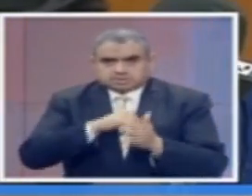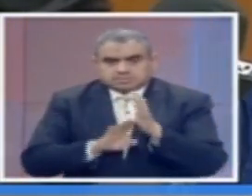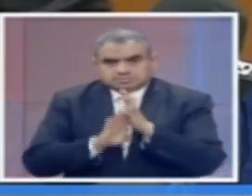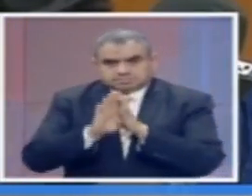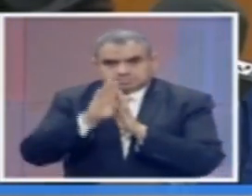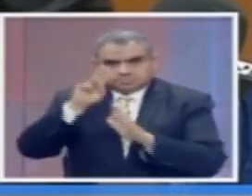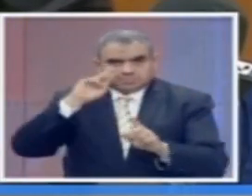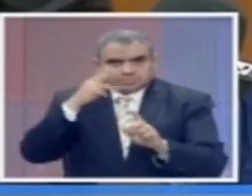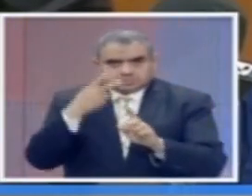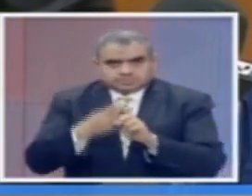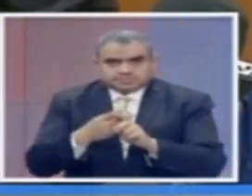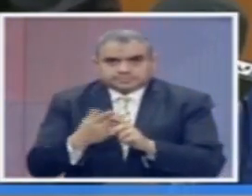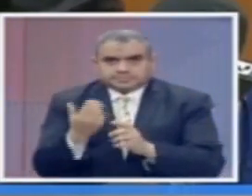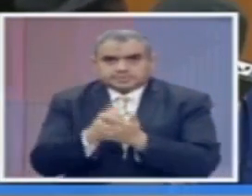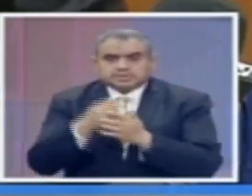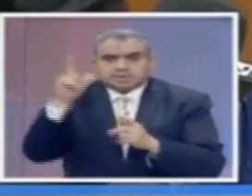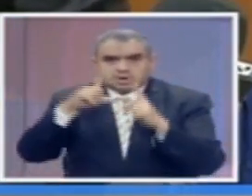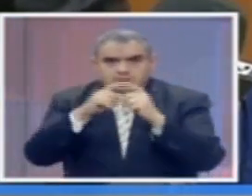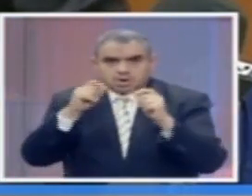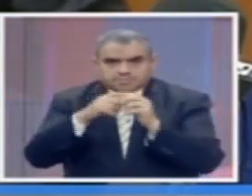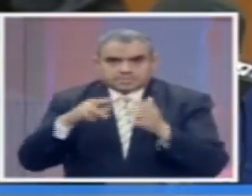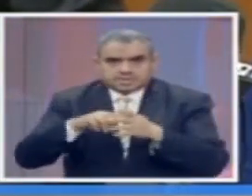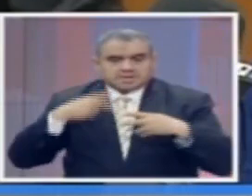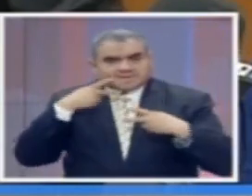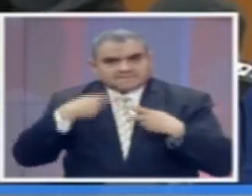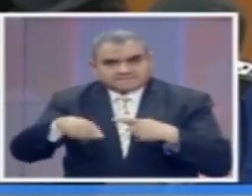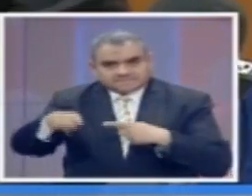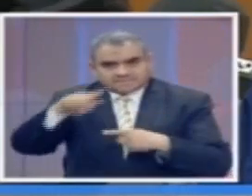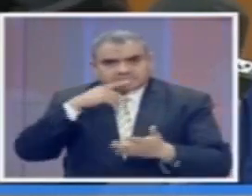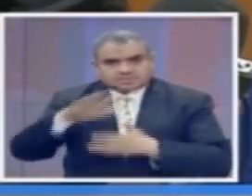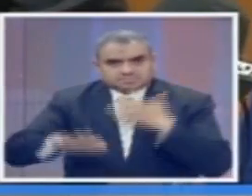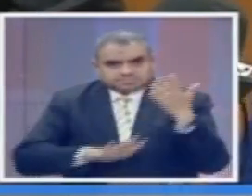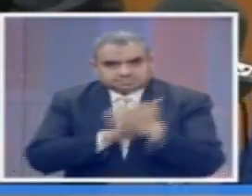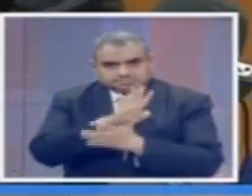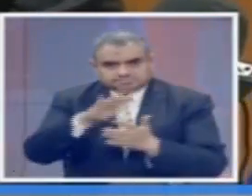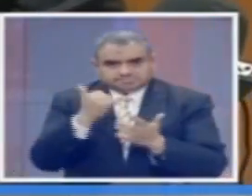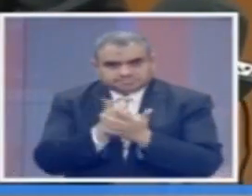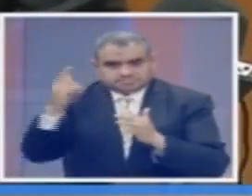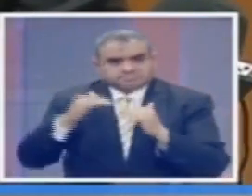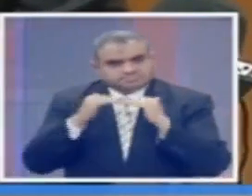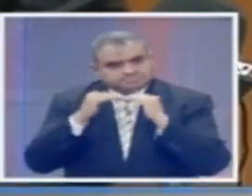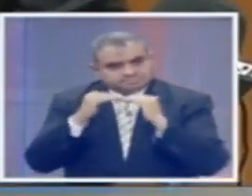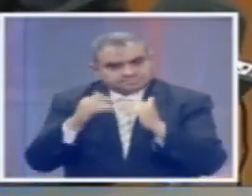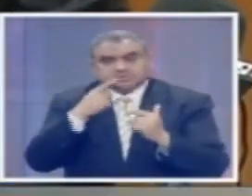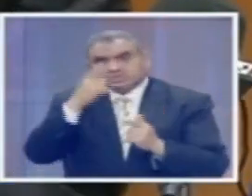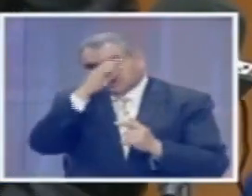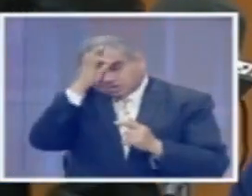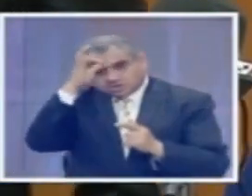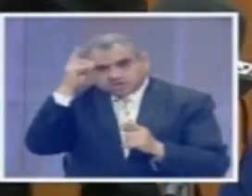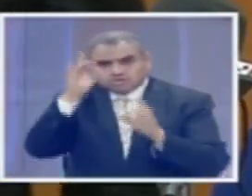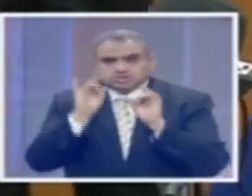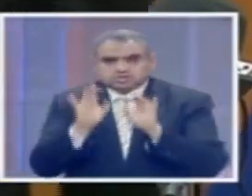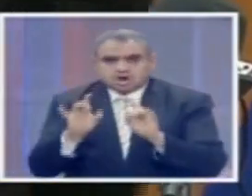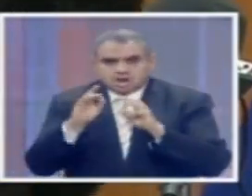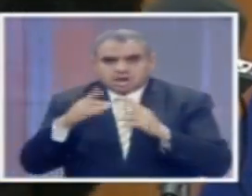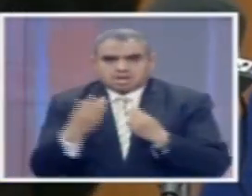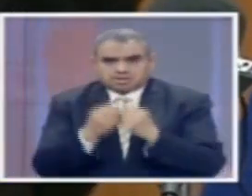تطلع أن يشهد لبنان انفراجة قريبة للأزمات التي يمر بها، وأن يستعيد